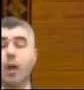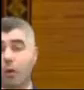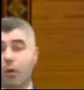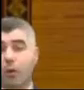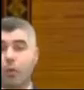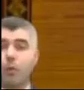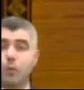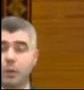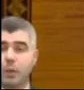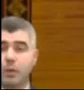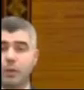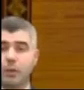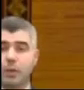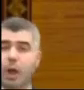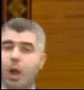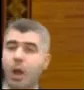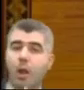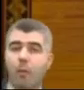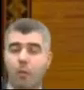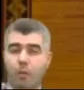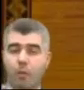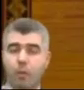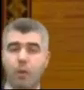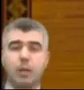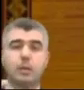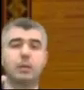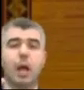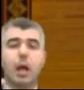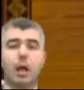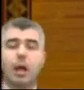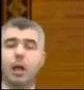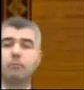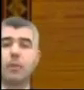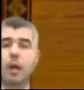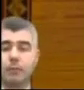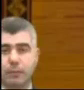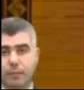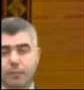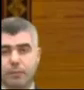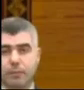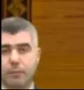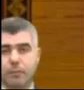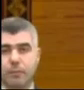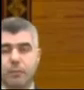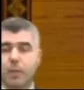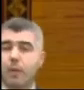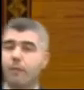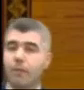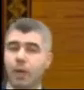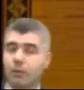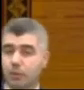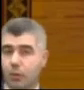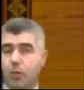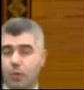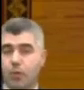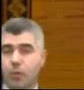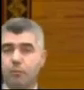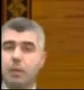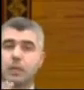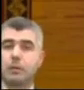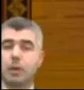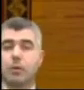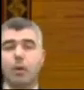وأفكر هنا وبشكل أساسي فيما يتعلق بالصحراء الغربية، ففي هذا المجال أنا